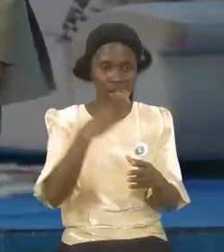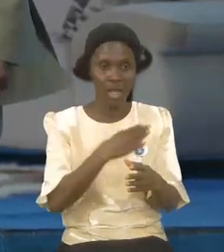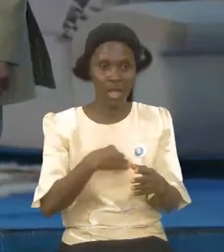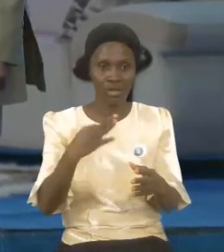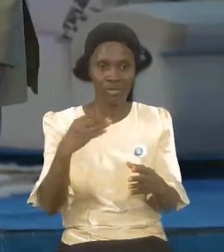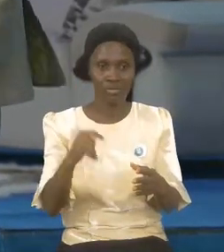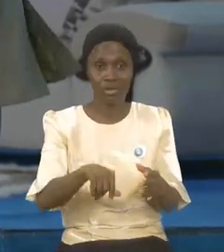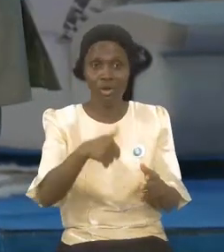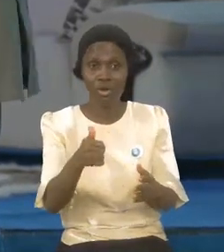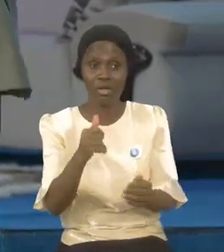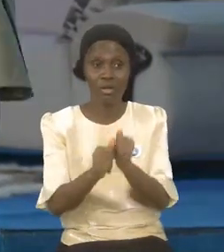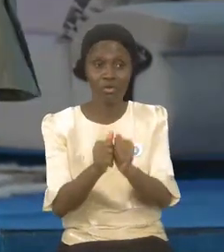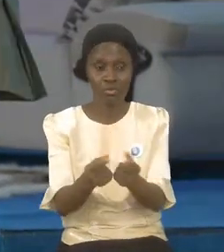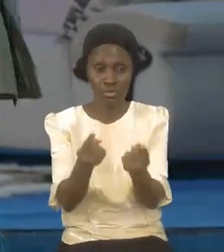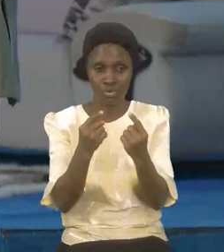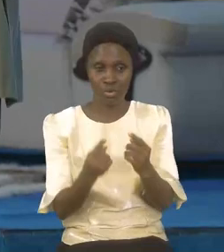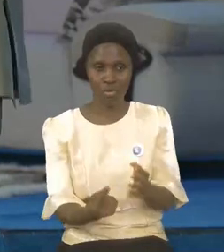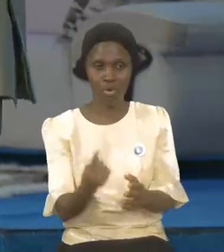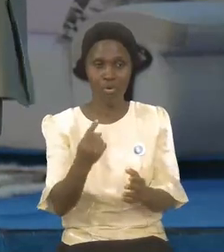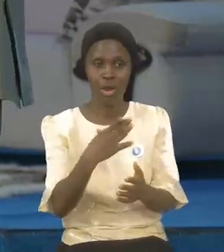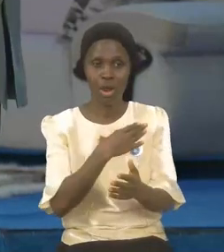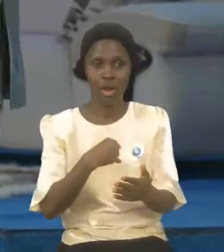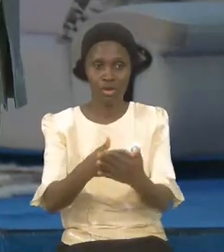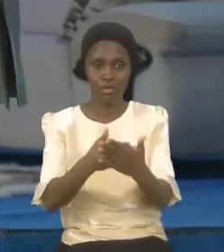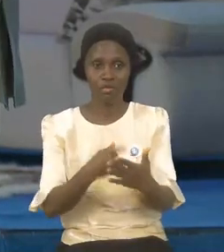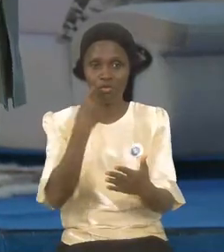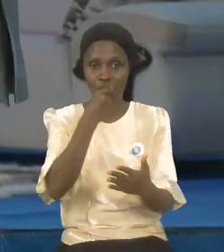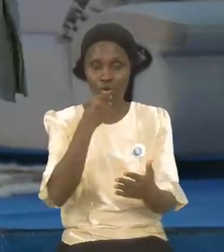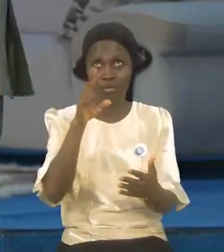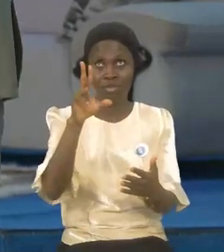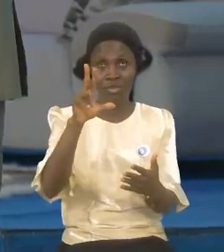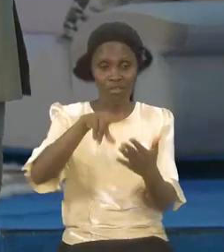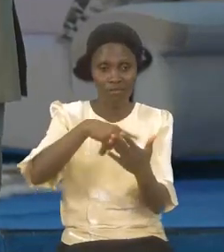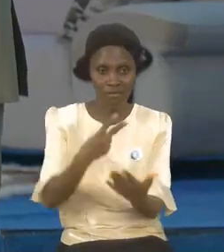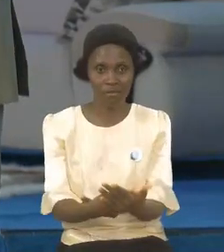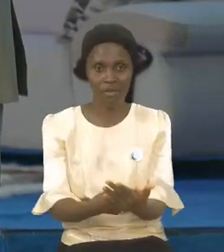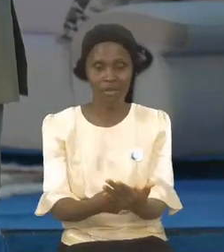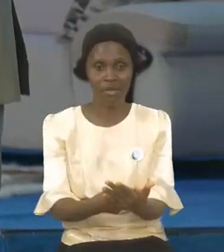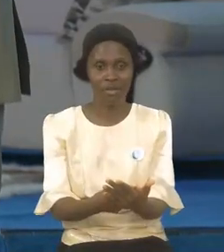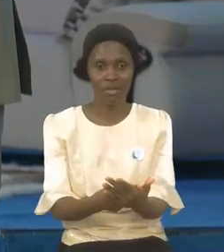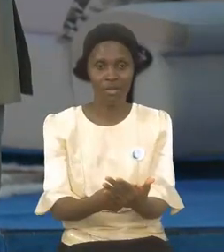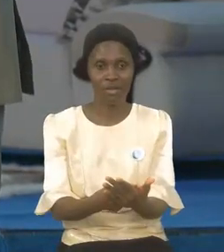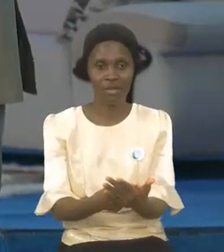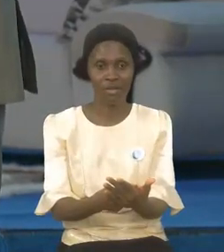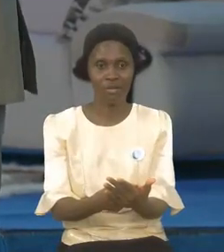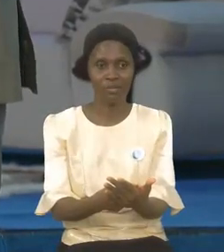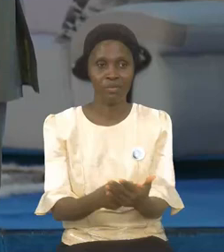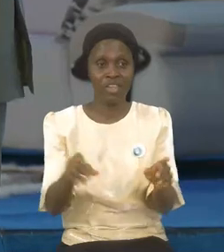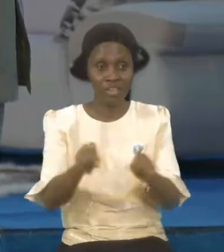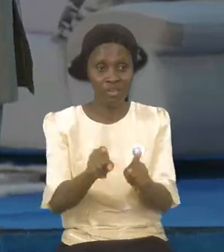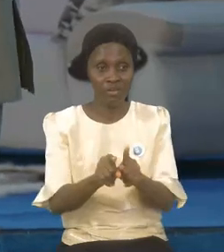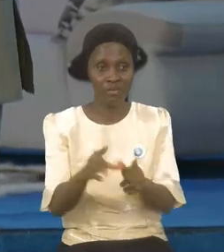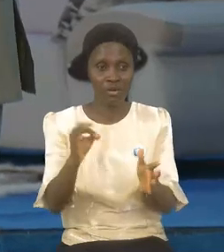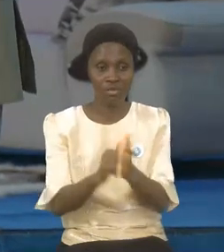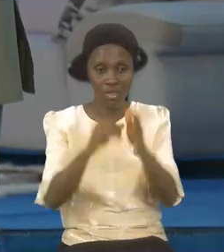sur l'autre qui était sorti et devant laquelle 3 était